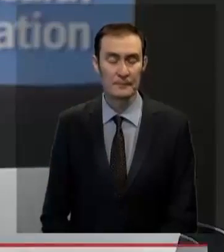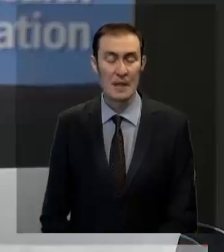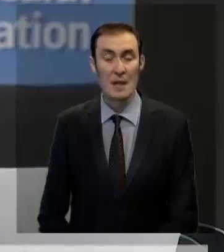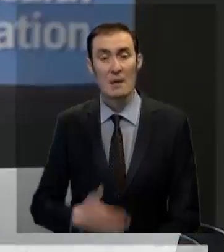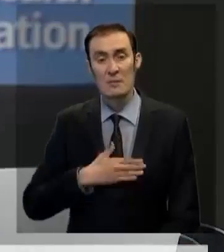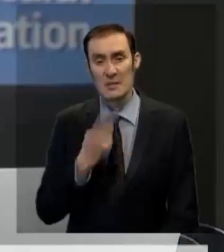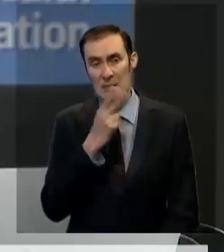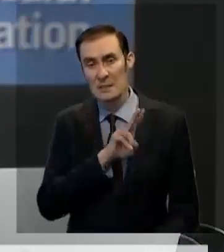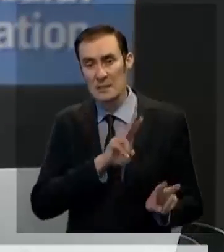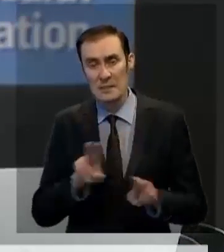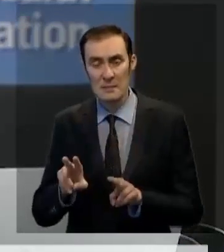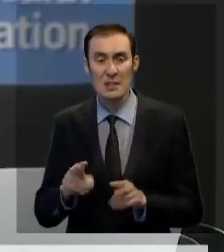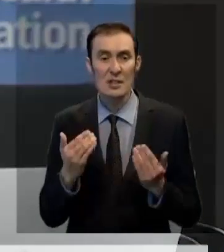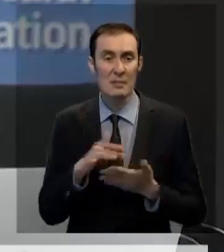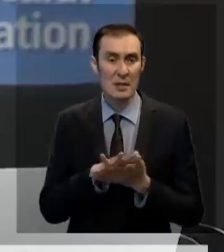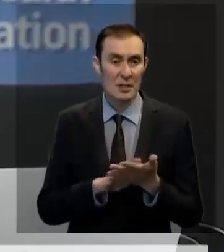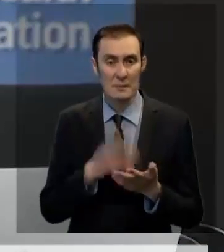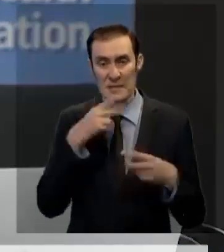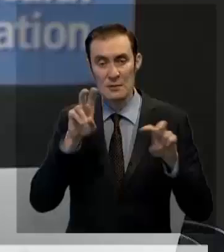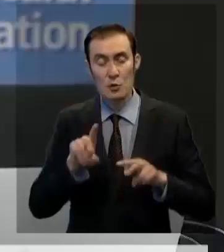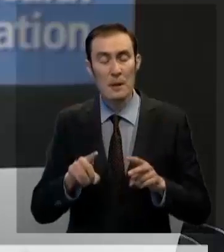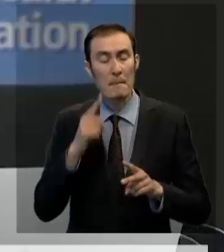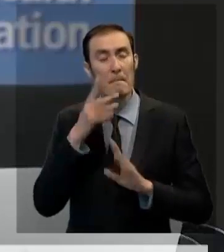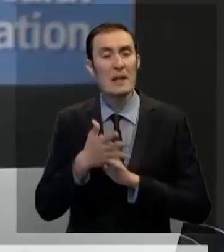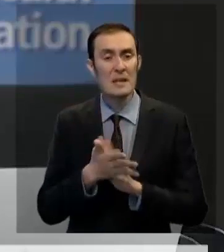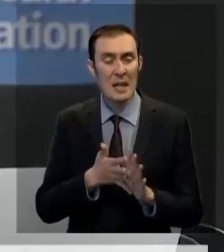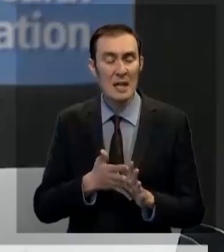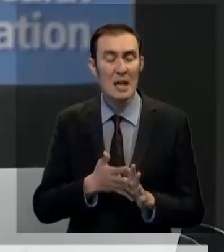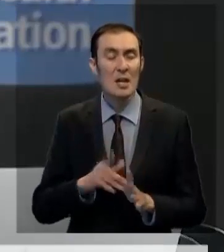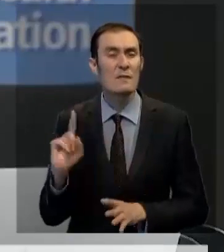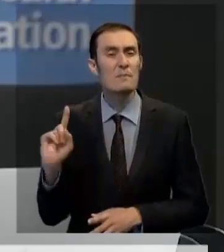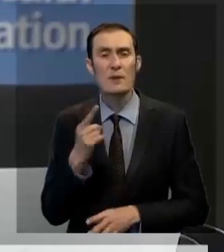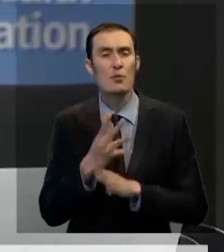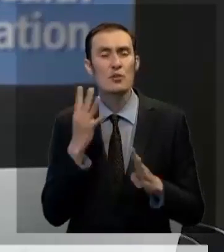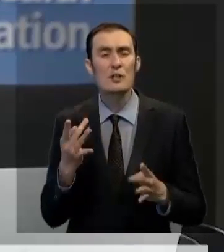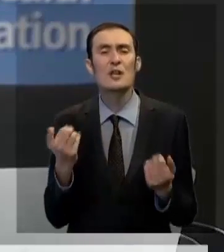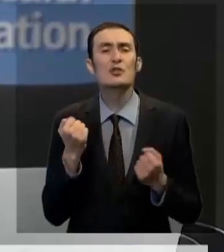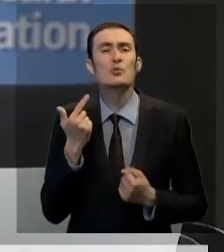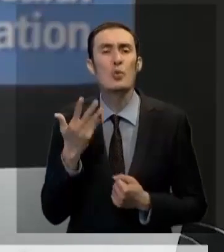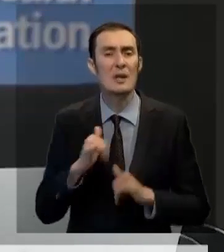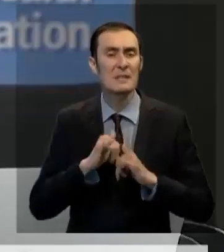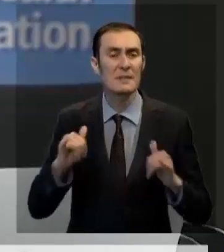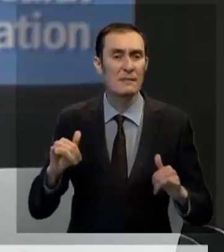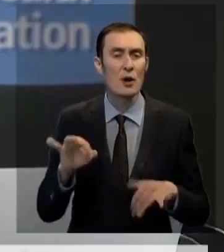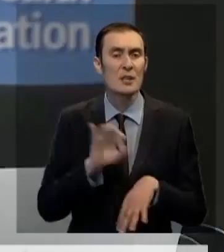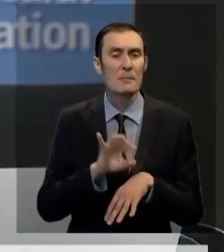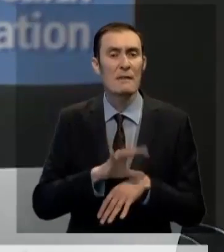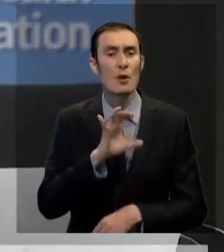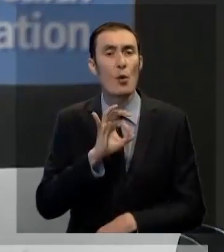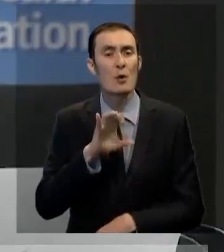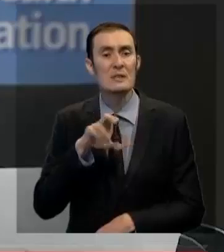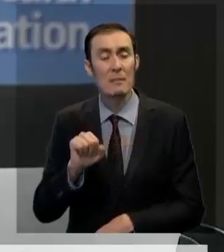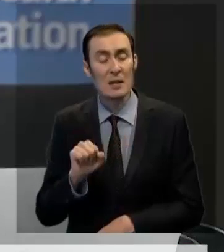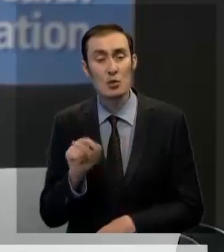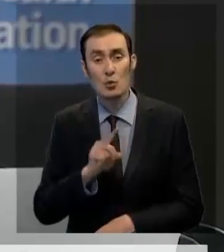Мы следим за продолжающимися исследованиями, чтобы лучше понять в первую очередь масштабы распространения оспы и убедиться,